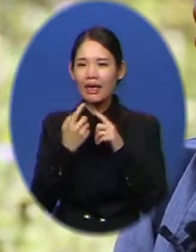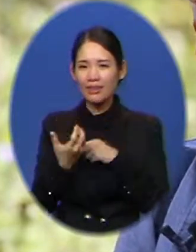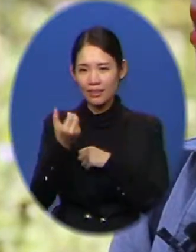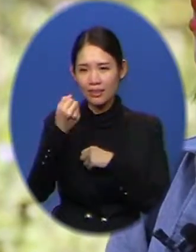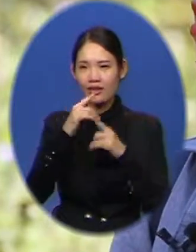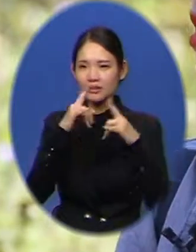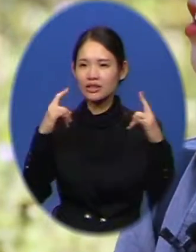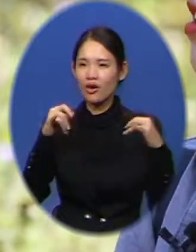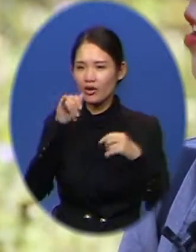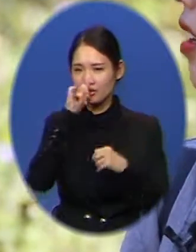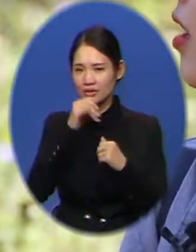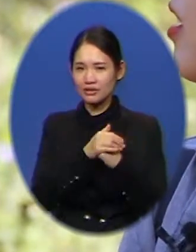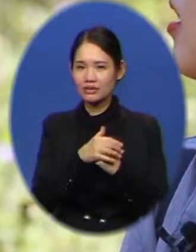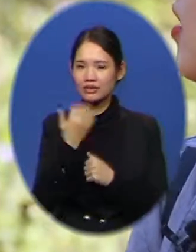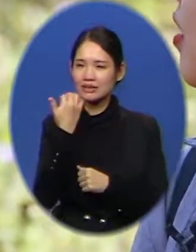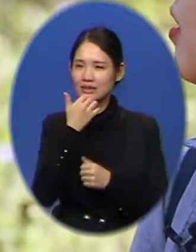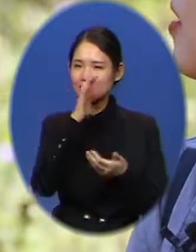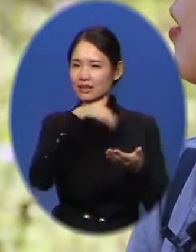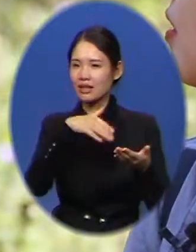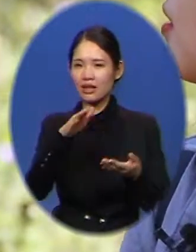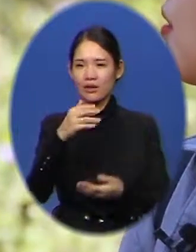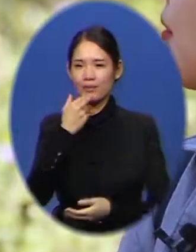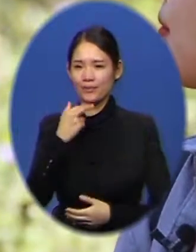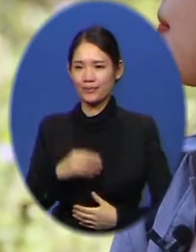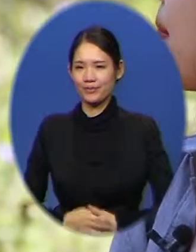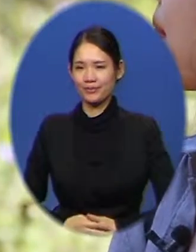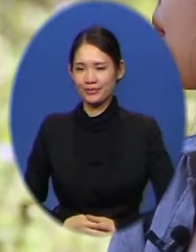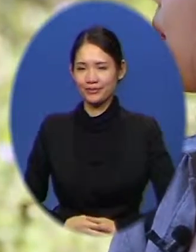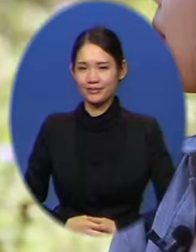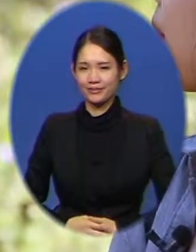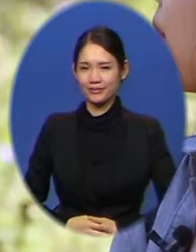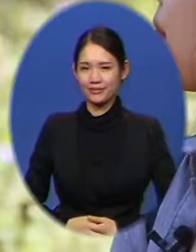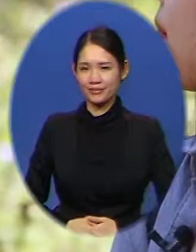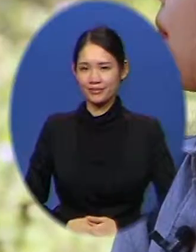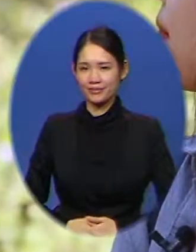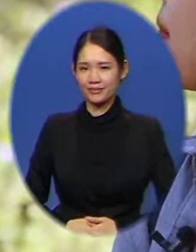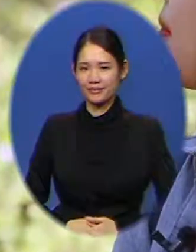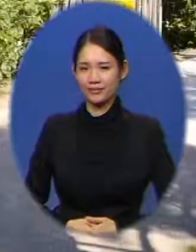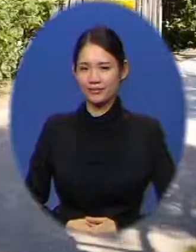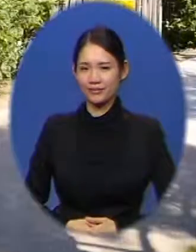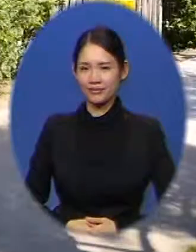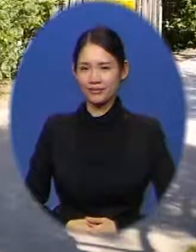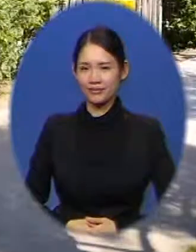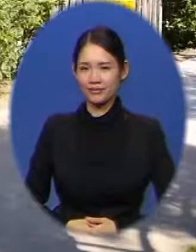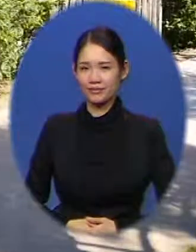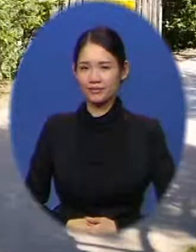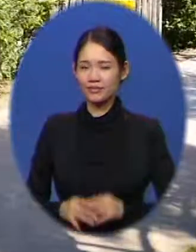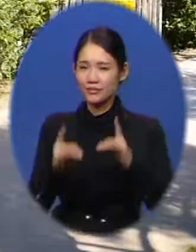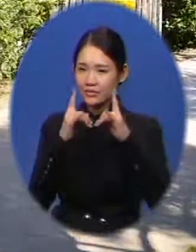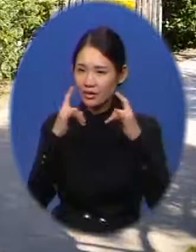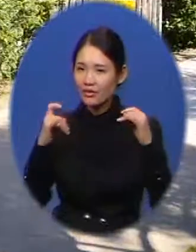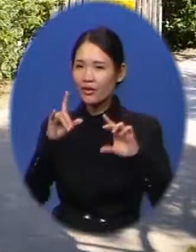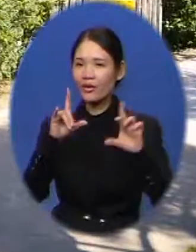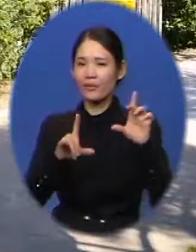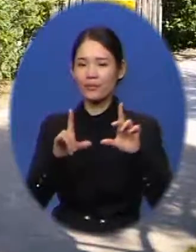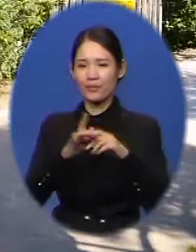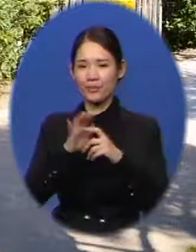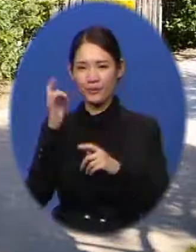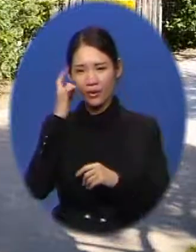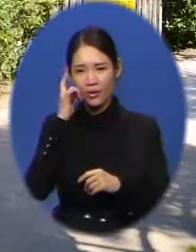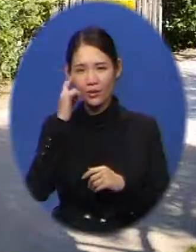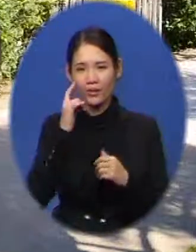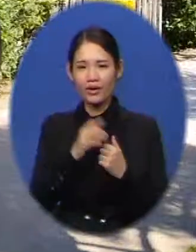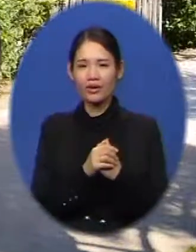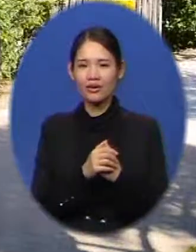개인 정자는 채색을 하지 않습니다. 네. 그래서 채색이 안 돼 있습니다. 이런 정자들이 꼭 뭐